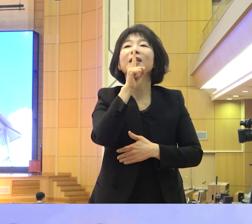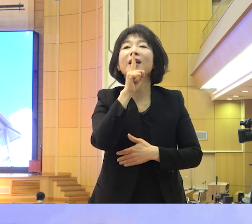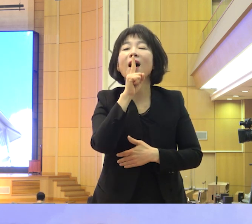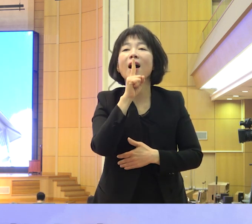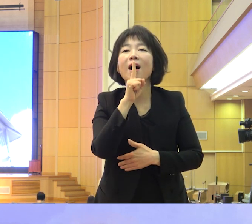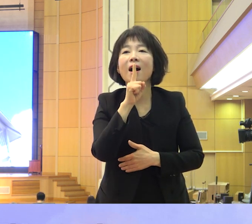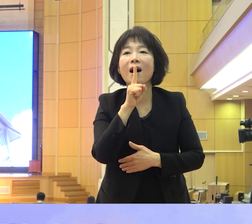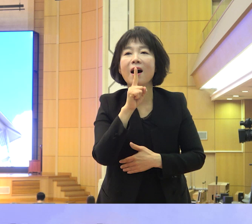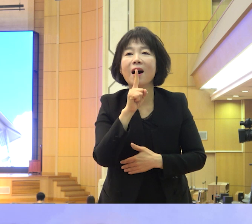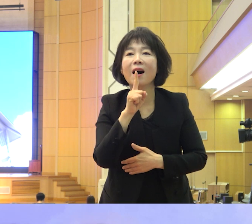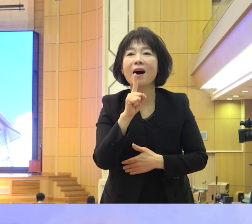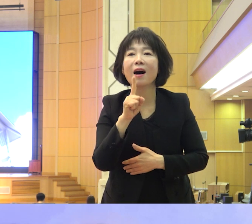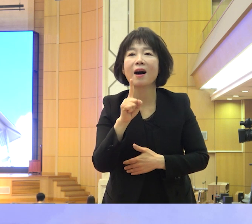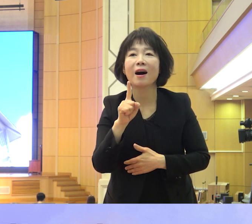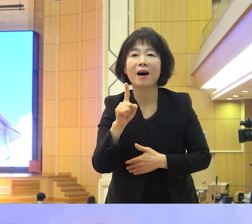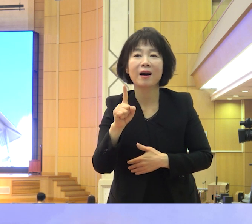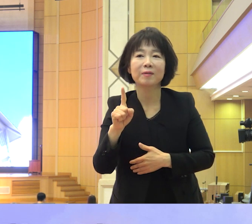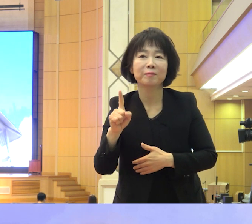하리라.